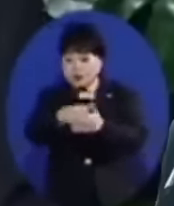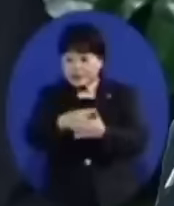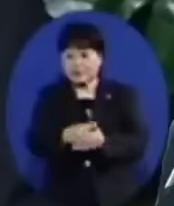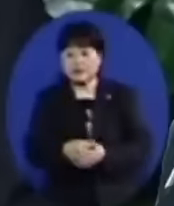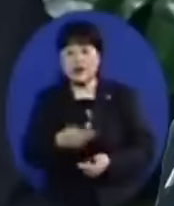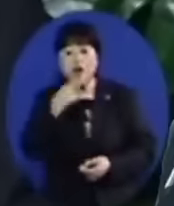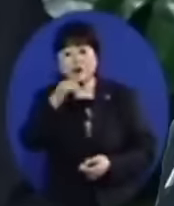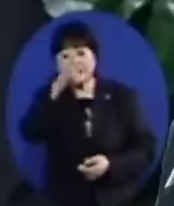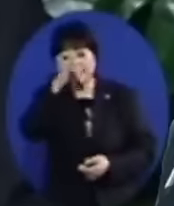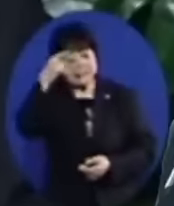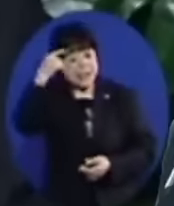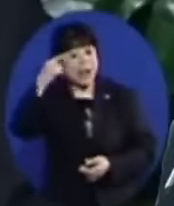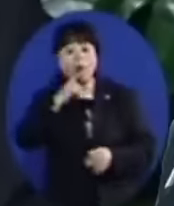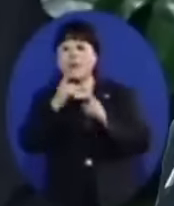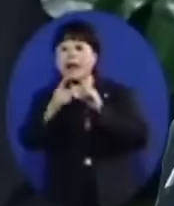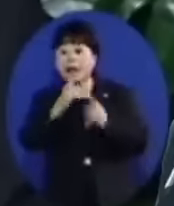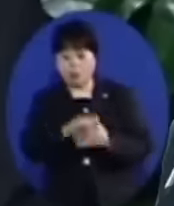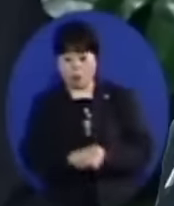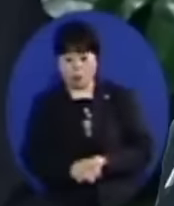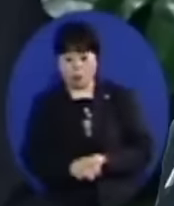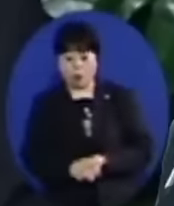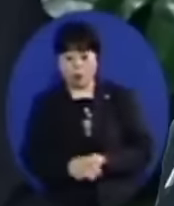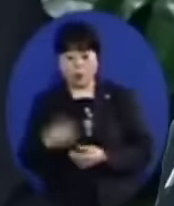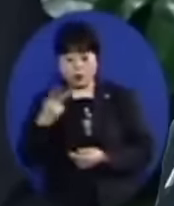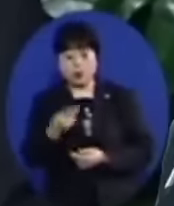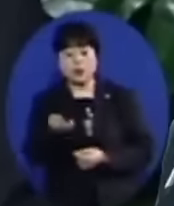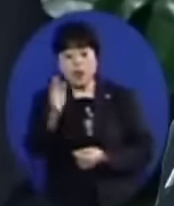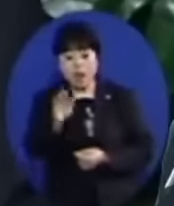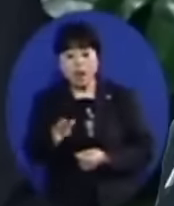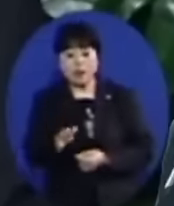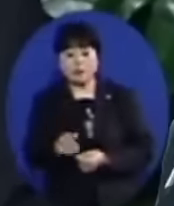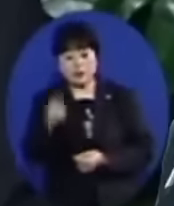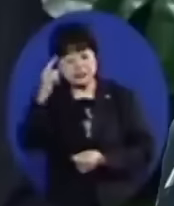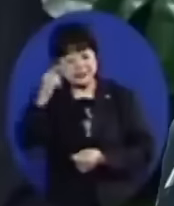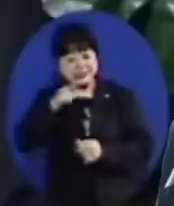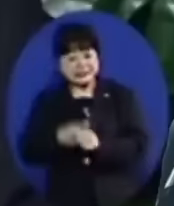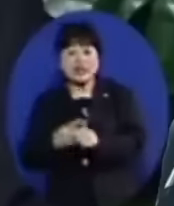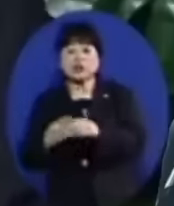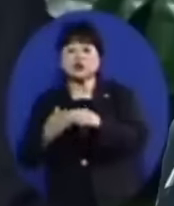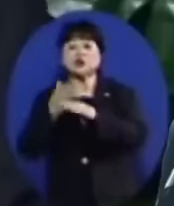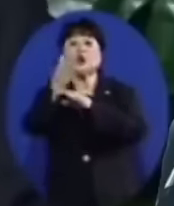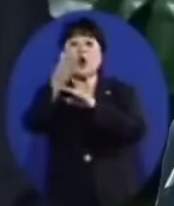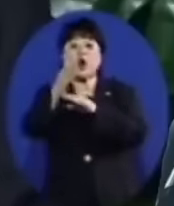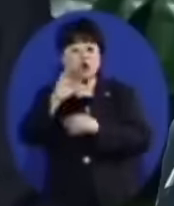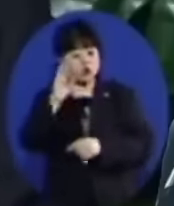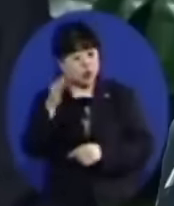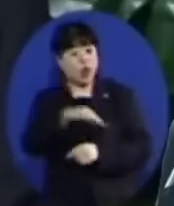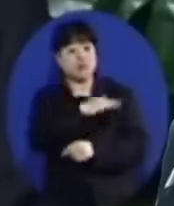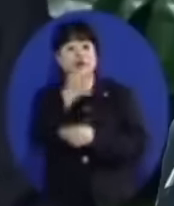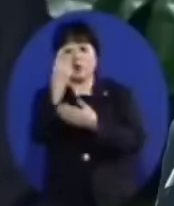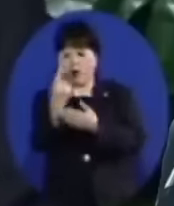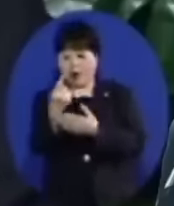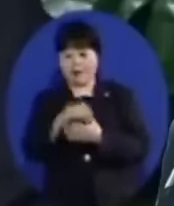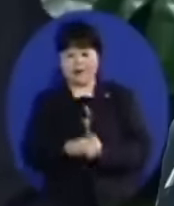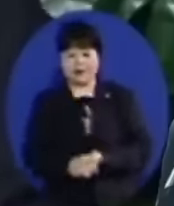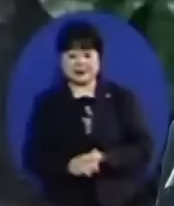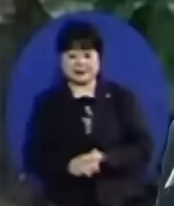없는 것을 있는 것까지 말하고 그러면 초자연적인 능력이 다가오게 되는 것입니다.